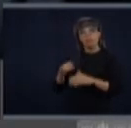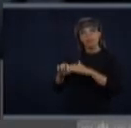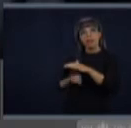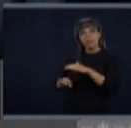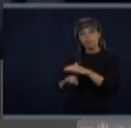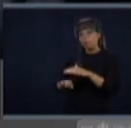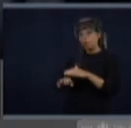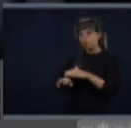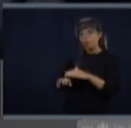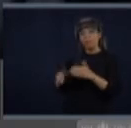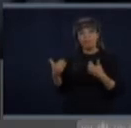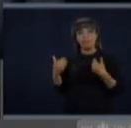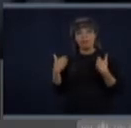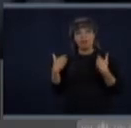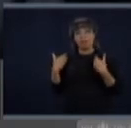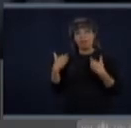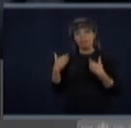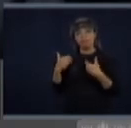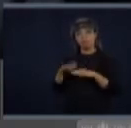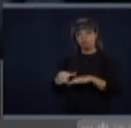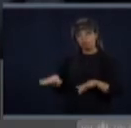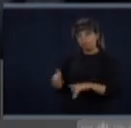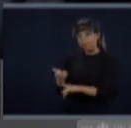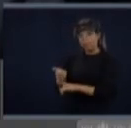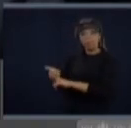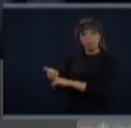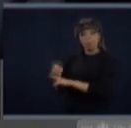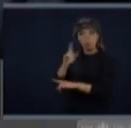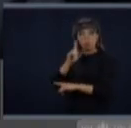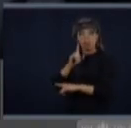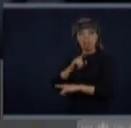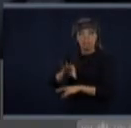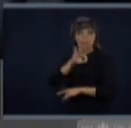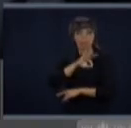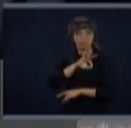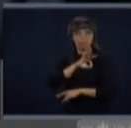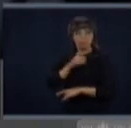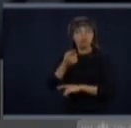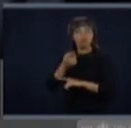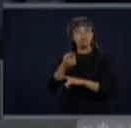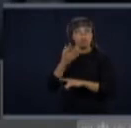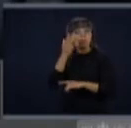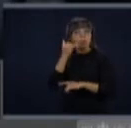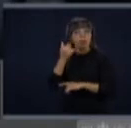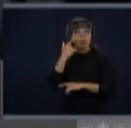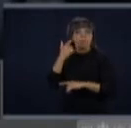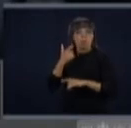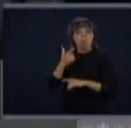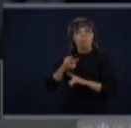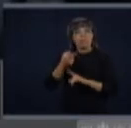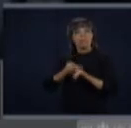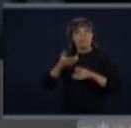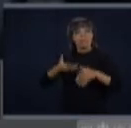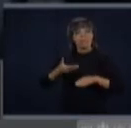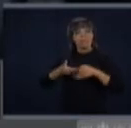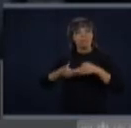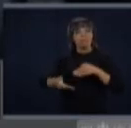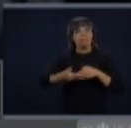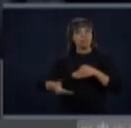vont profiter le plus des semaines qui restent à l'année scolaire, surtout les enfants en